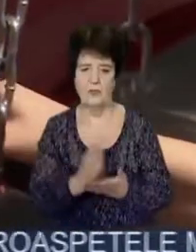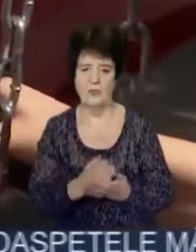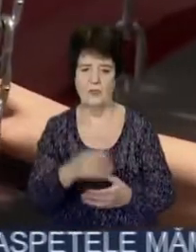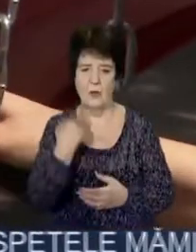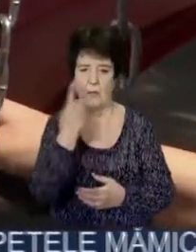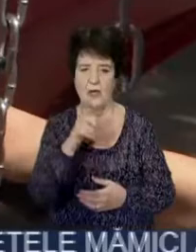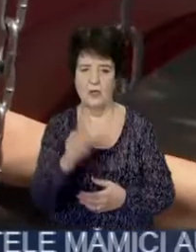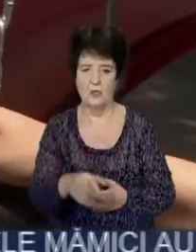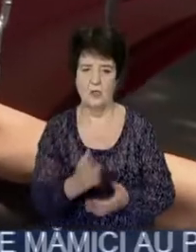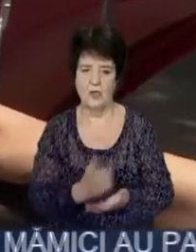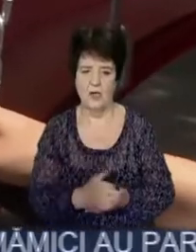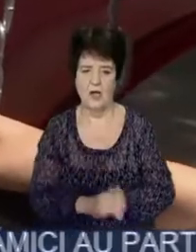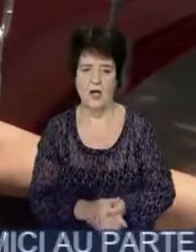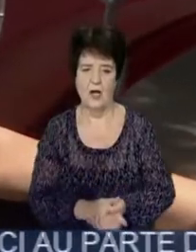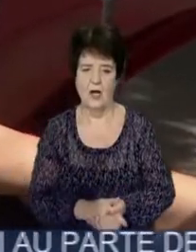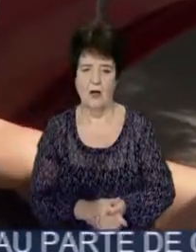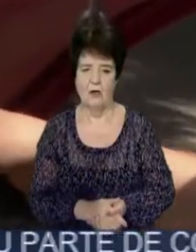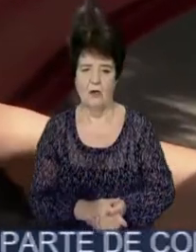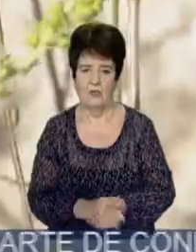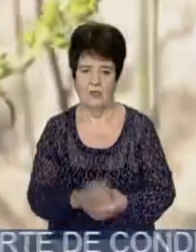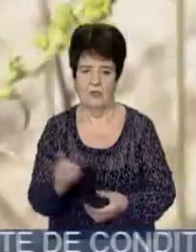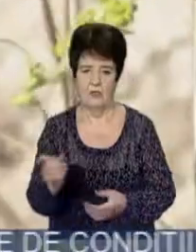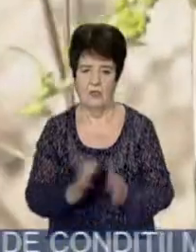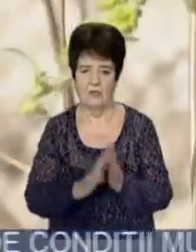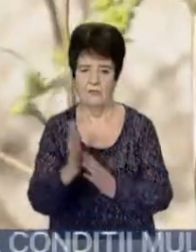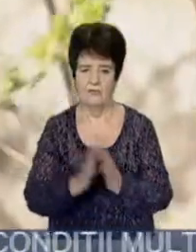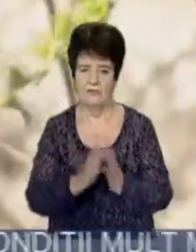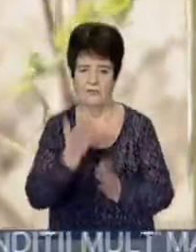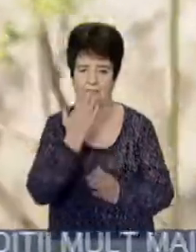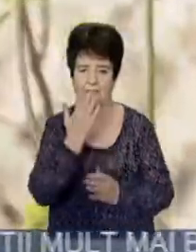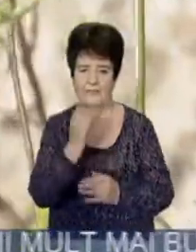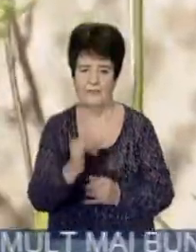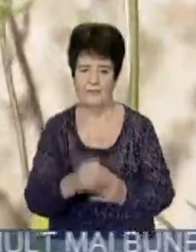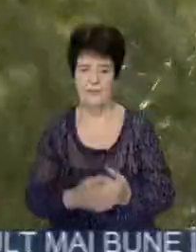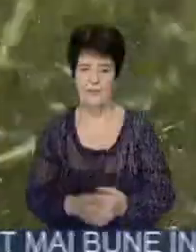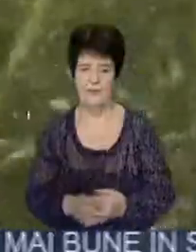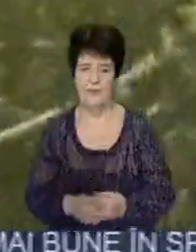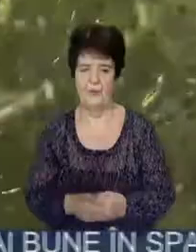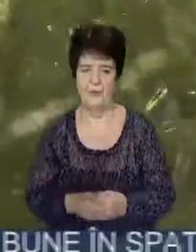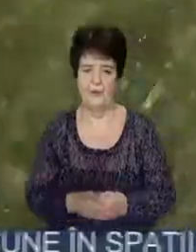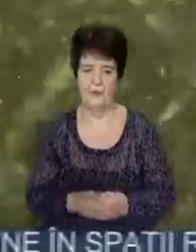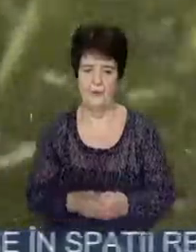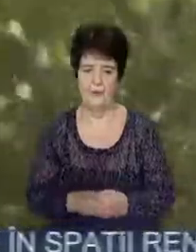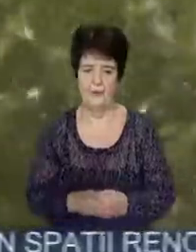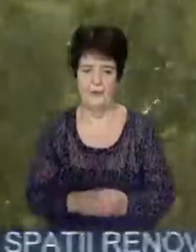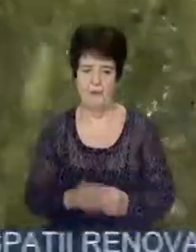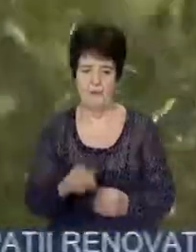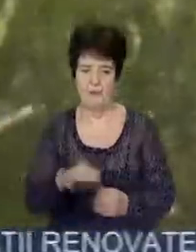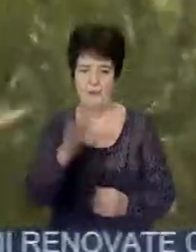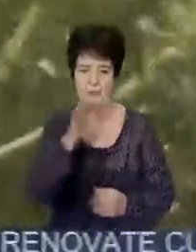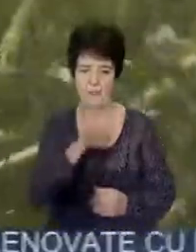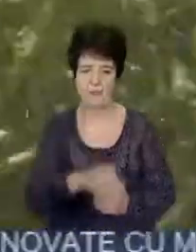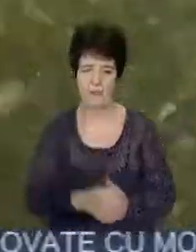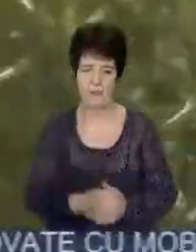au alergii la ambrozia asta. Sunt câmpuri foarte multe. Când ieși din Chișinău,